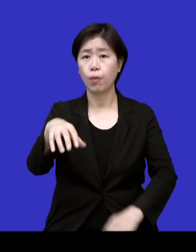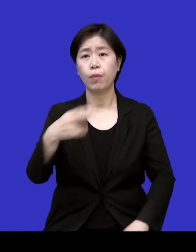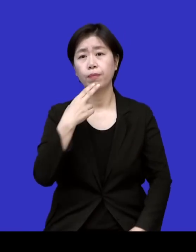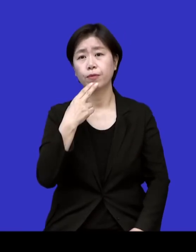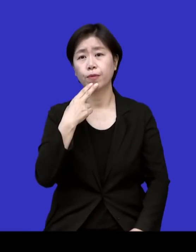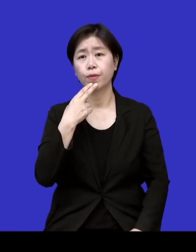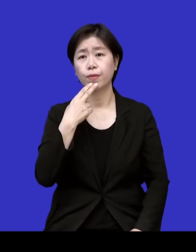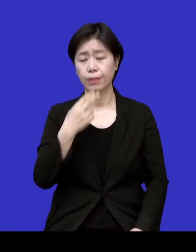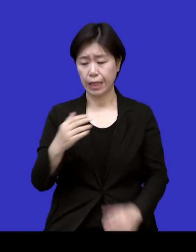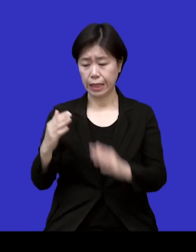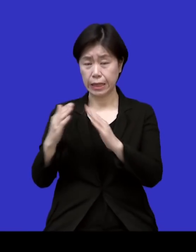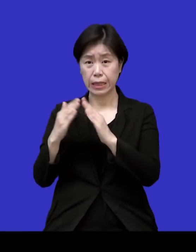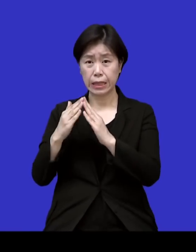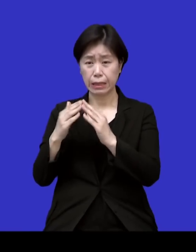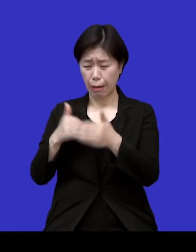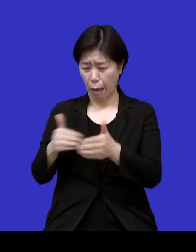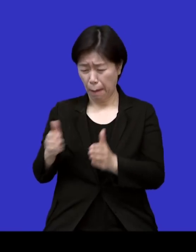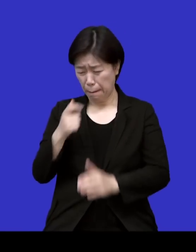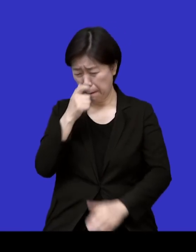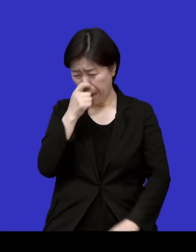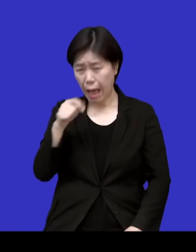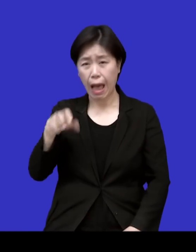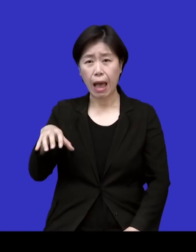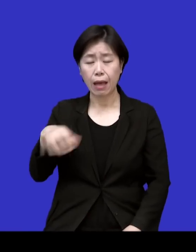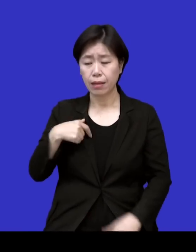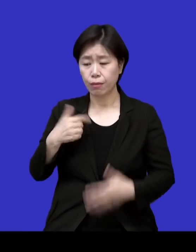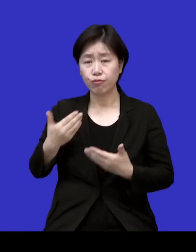완전 전쟁터고 밖은 너무